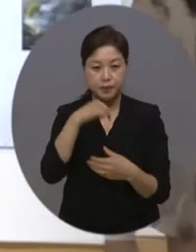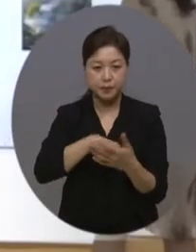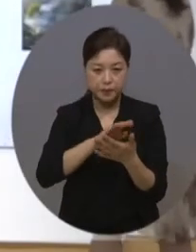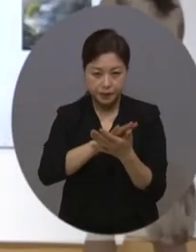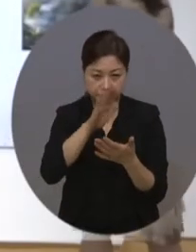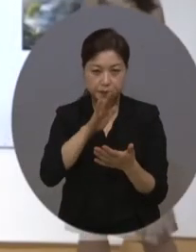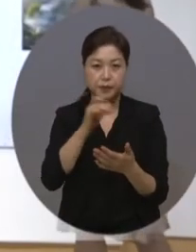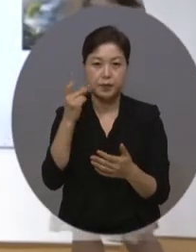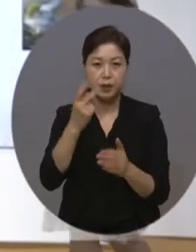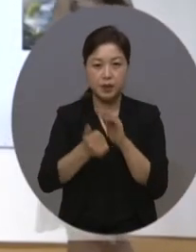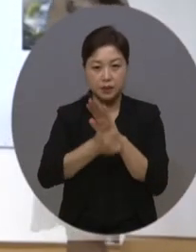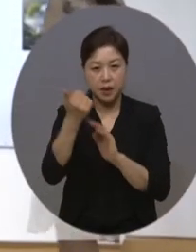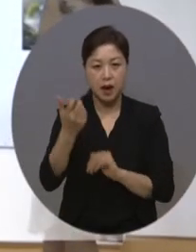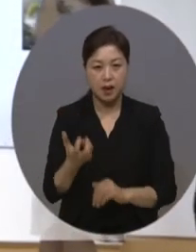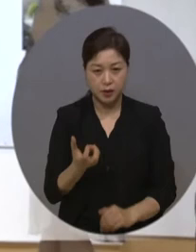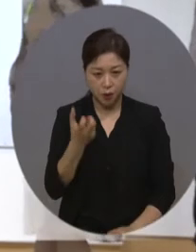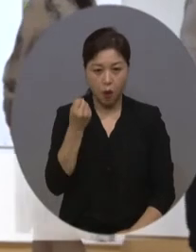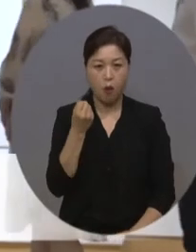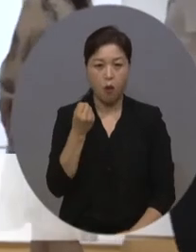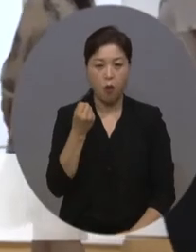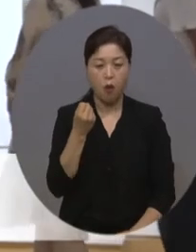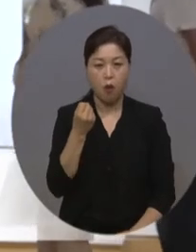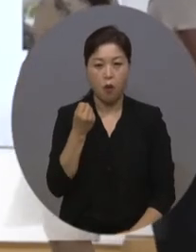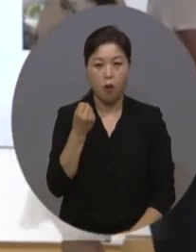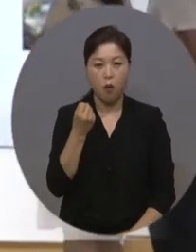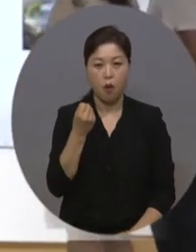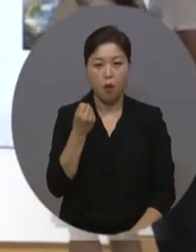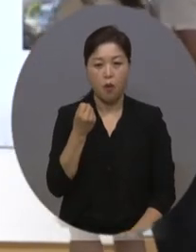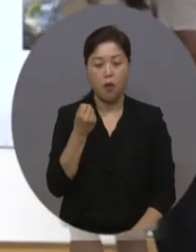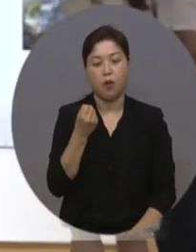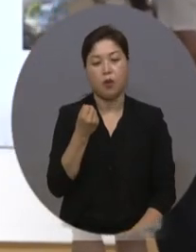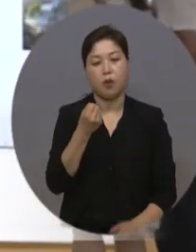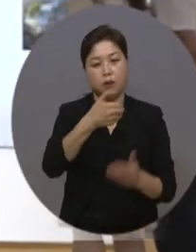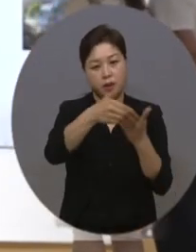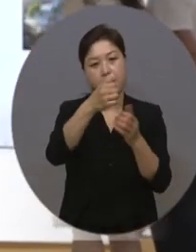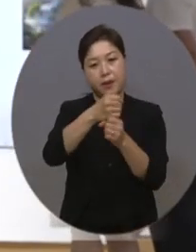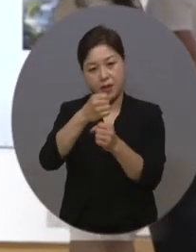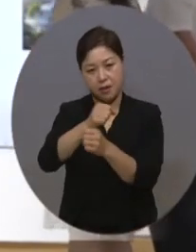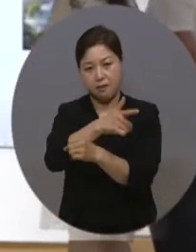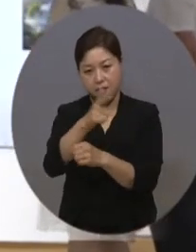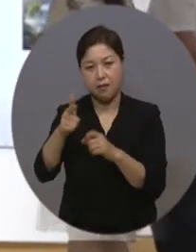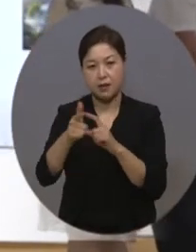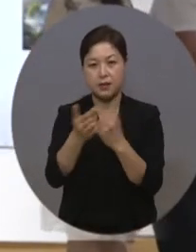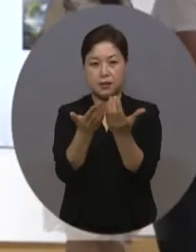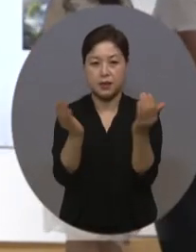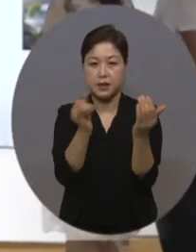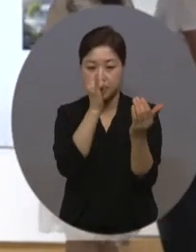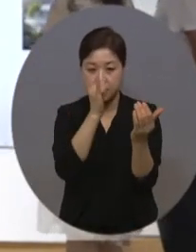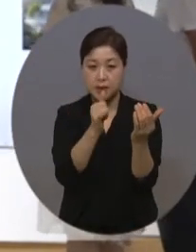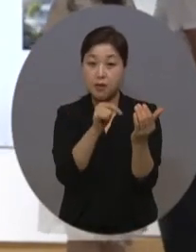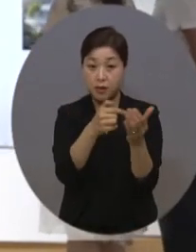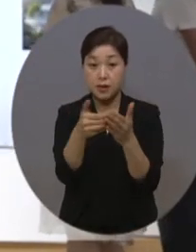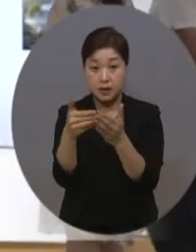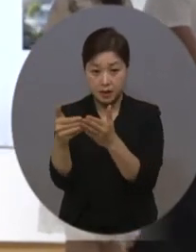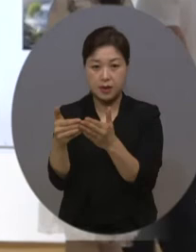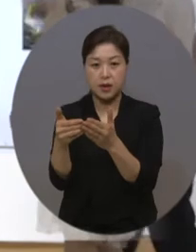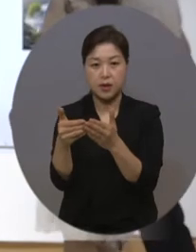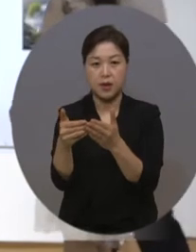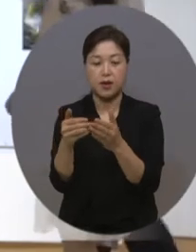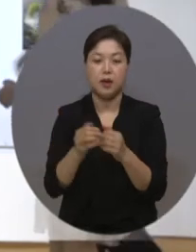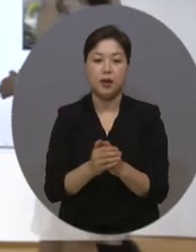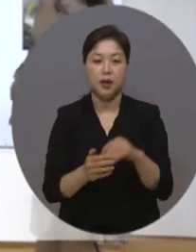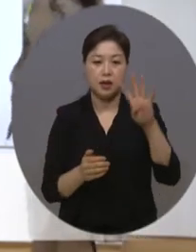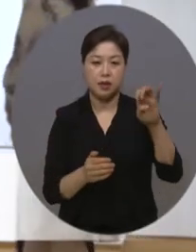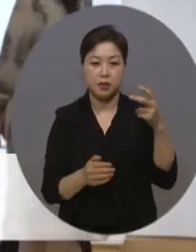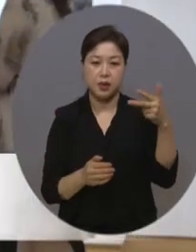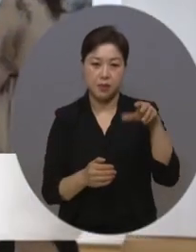또 소망을 담아서 만들어주시고 전시하는 이 작품들이 47만